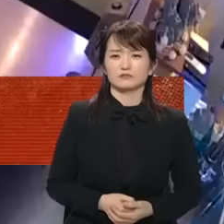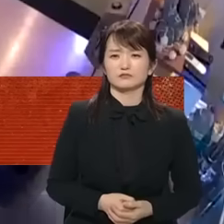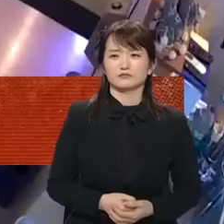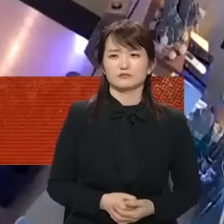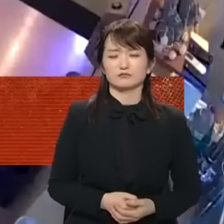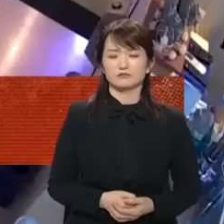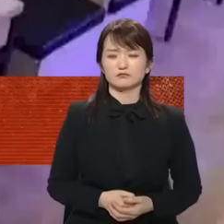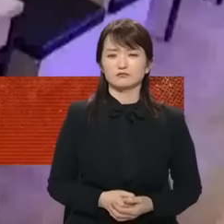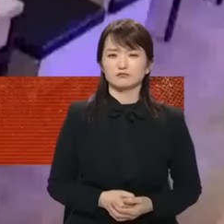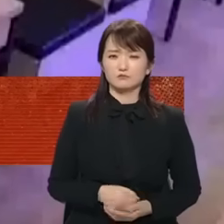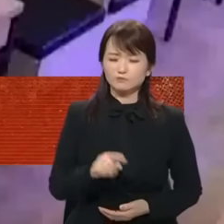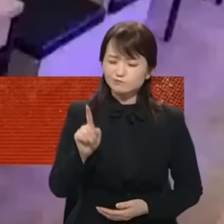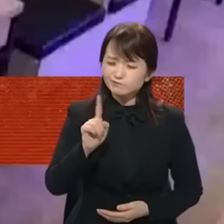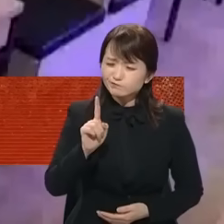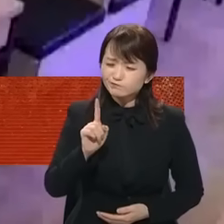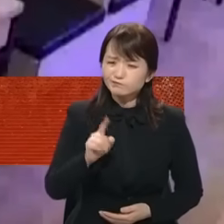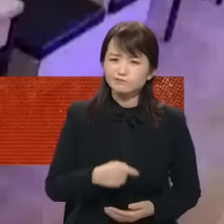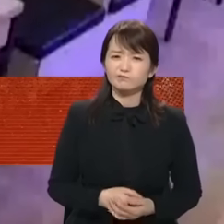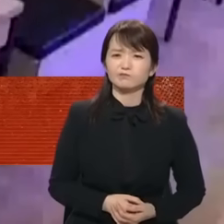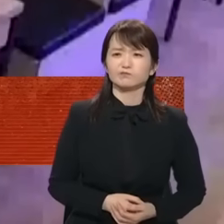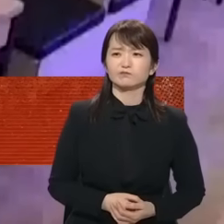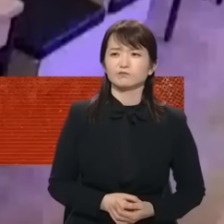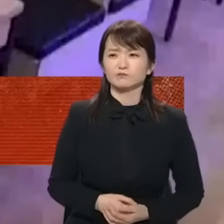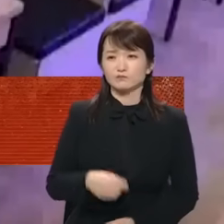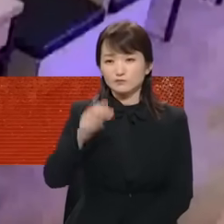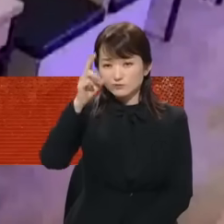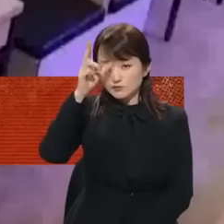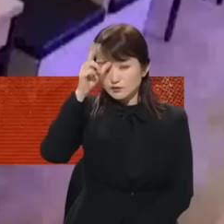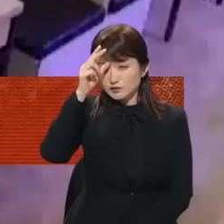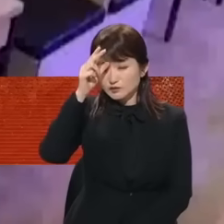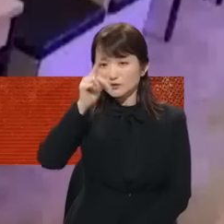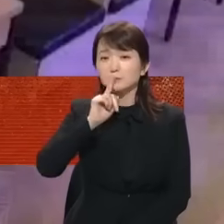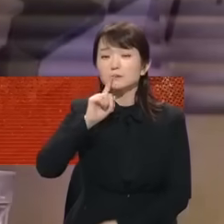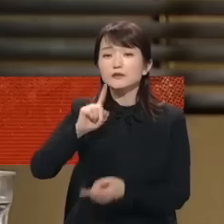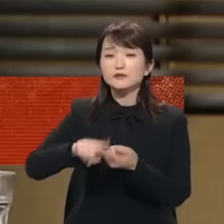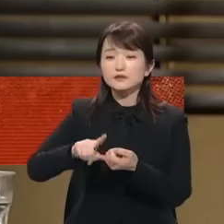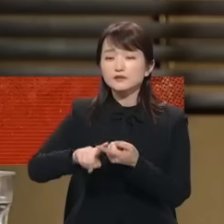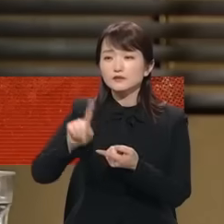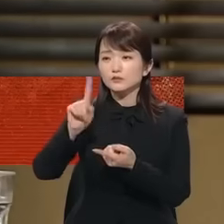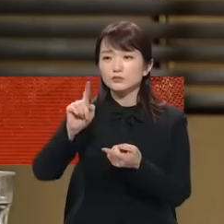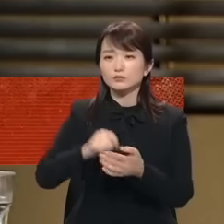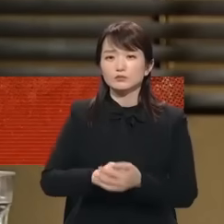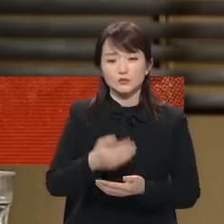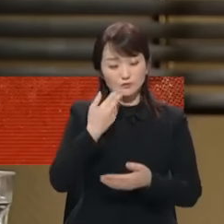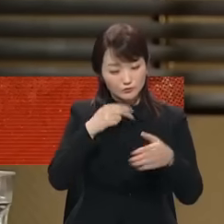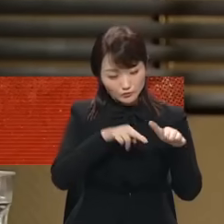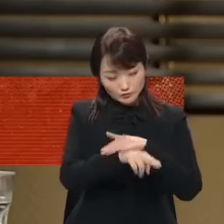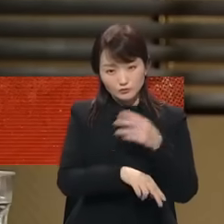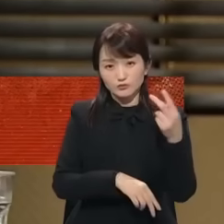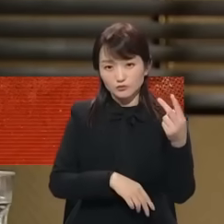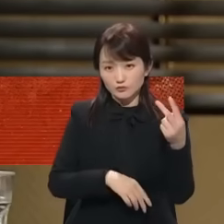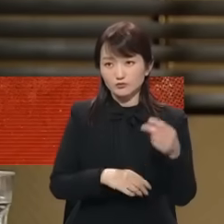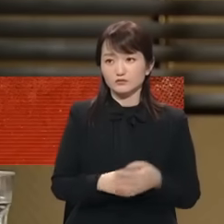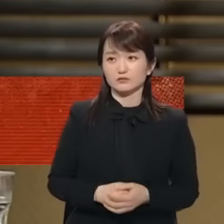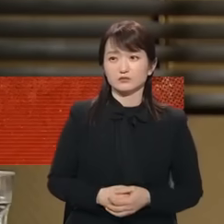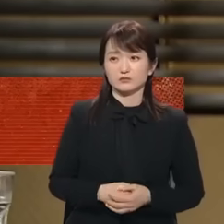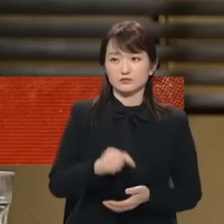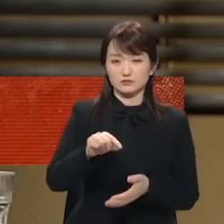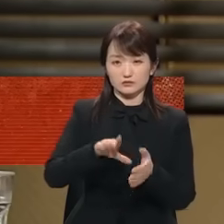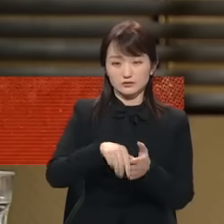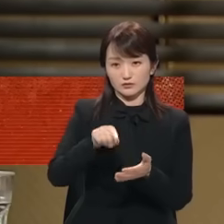그래서 도대체 무슨 말이냐이 경찰의 워딩을 그대로 말씀드리면 먹튀를 두 번 했어도 당시 변제 능력이